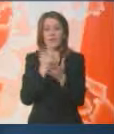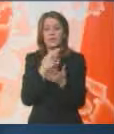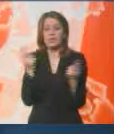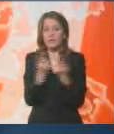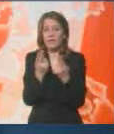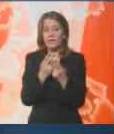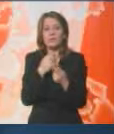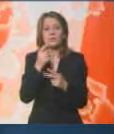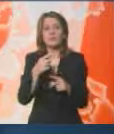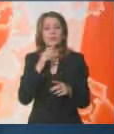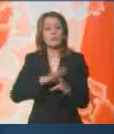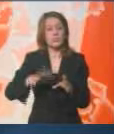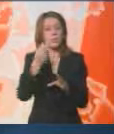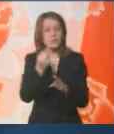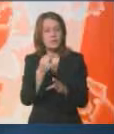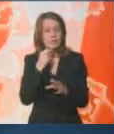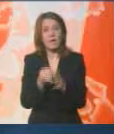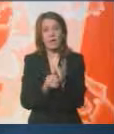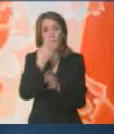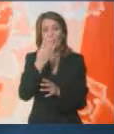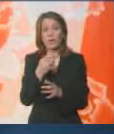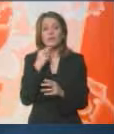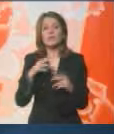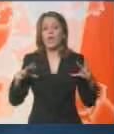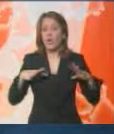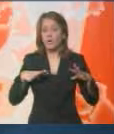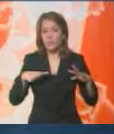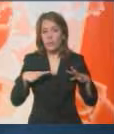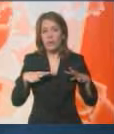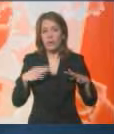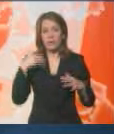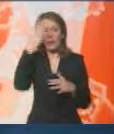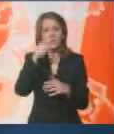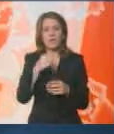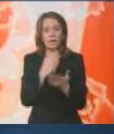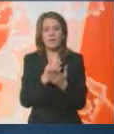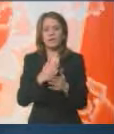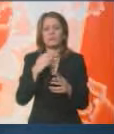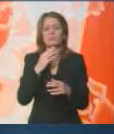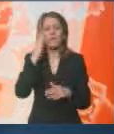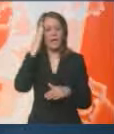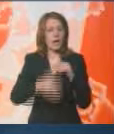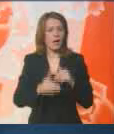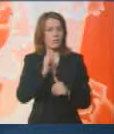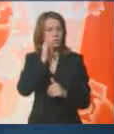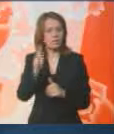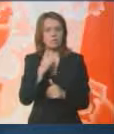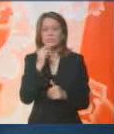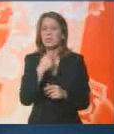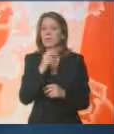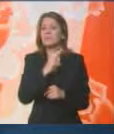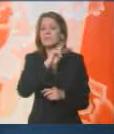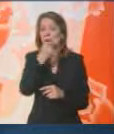rezervisali smeštaj negde po Srbiji za prolećne odmore i raspuste? Pa mislim da će ovo biti kraj dolazaka stranih turista, kraj dolazaka